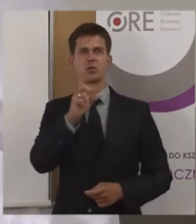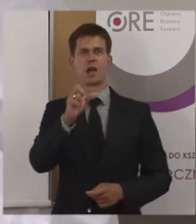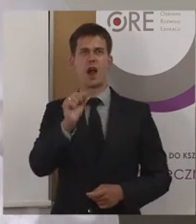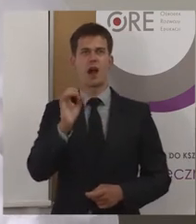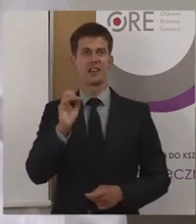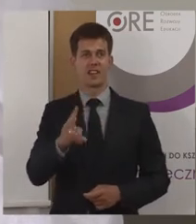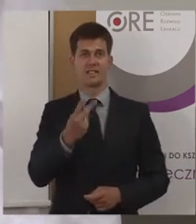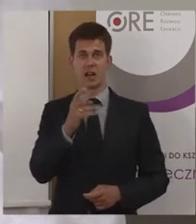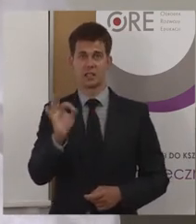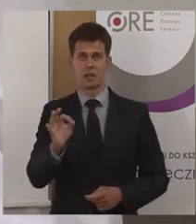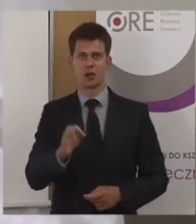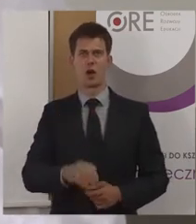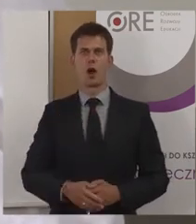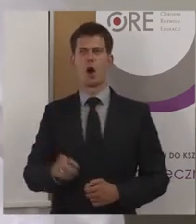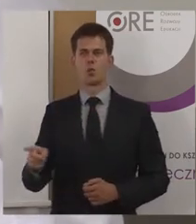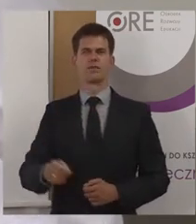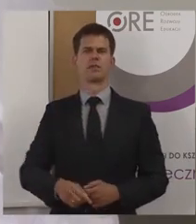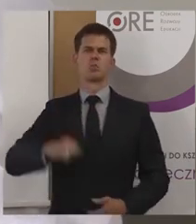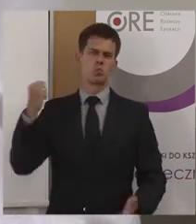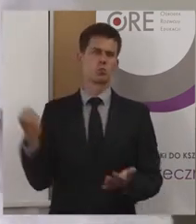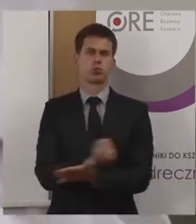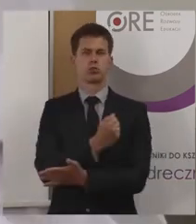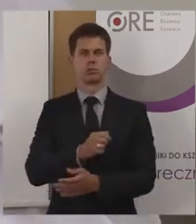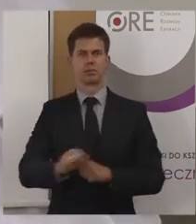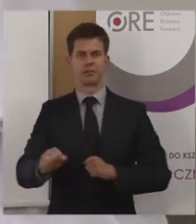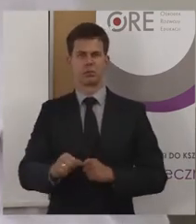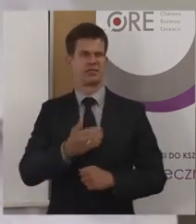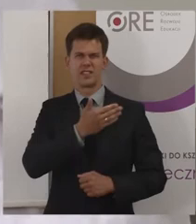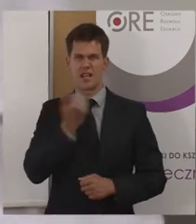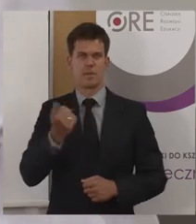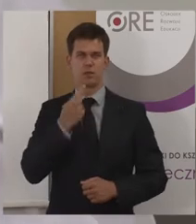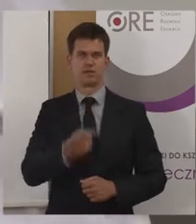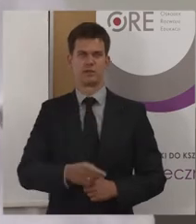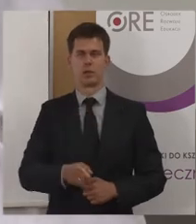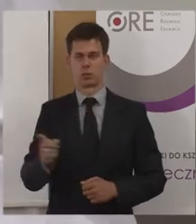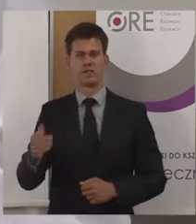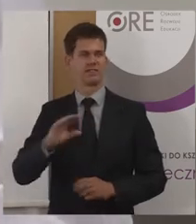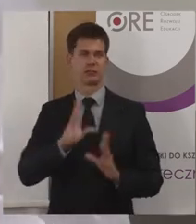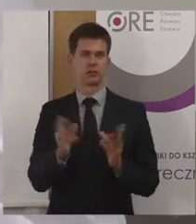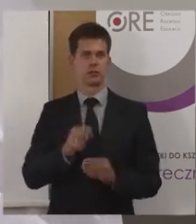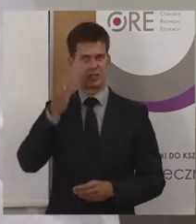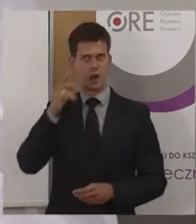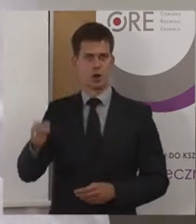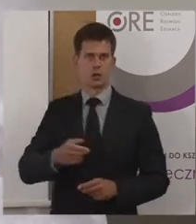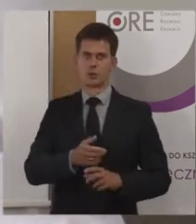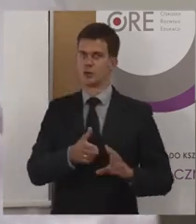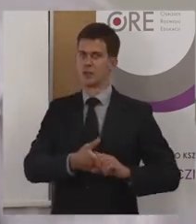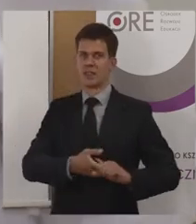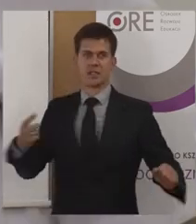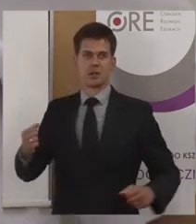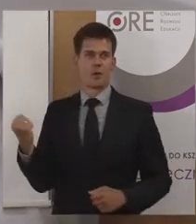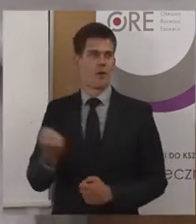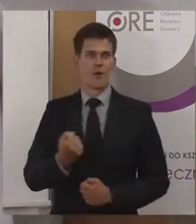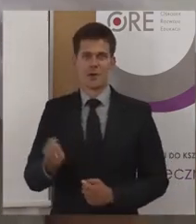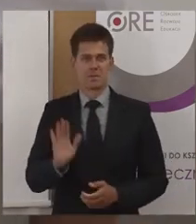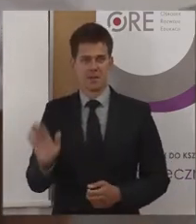WCAG 2.0 ma być zastosowane i już. Tak, Jacek, jesteś znany i tak cię wszyscy postrzegamy. My